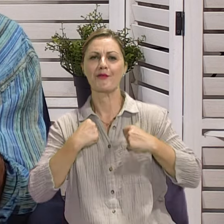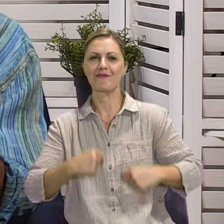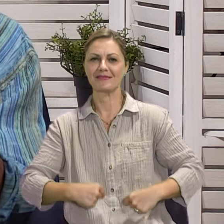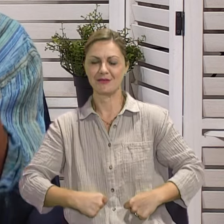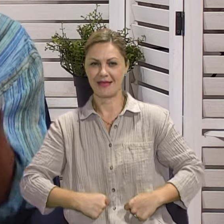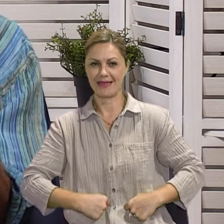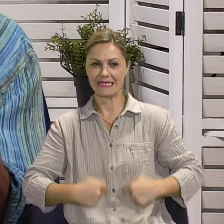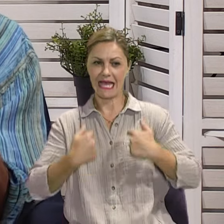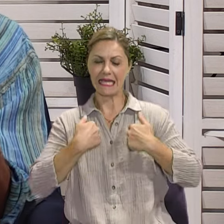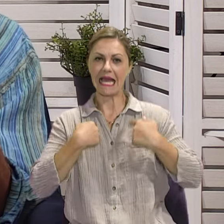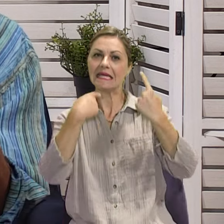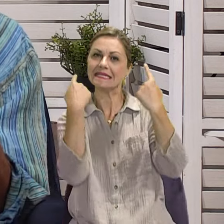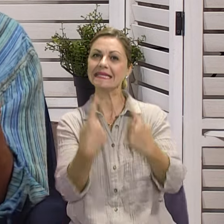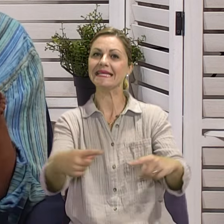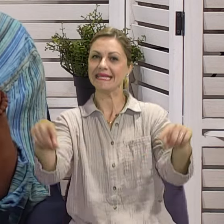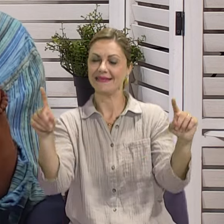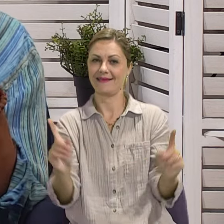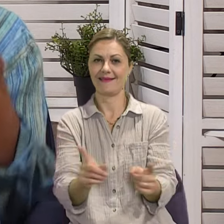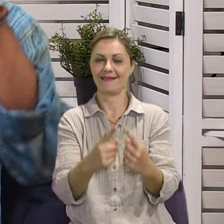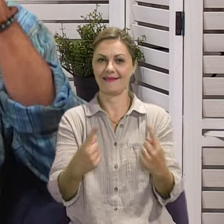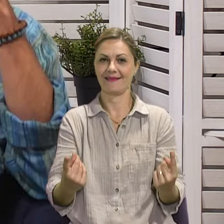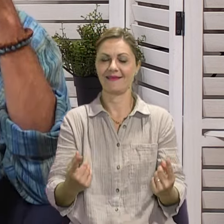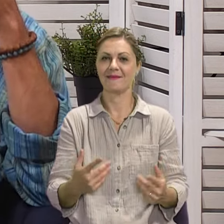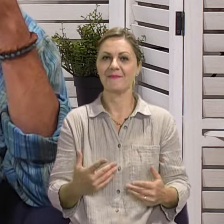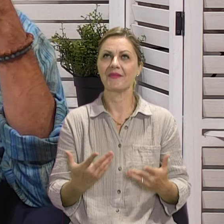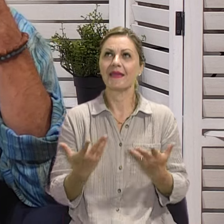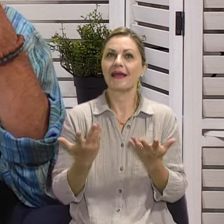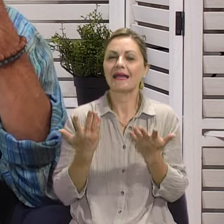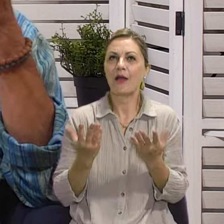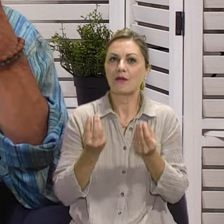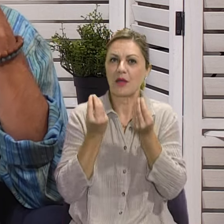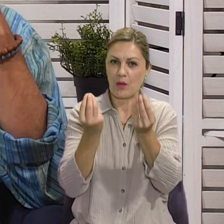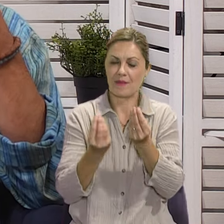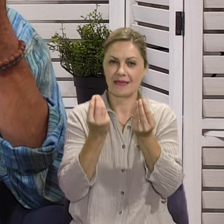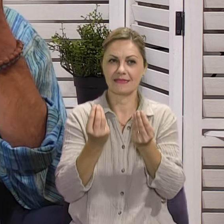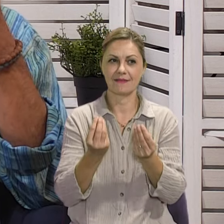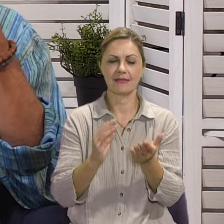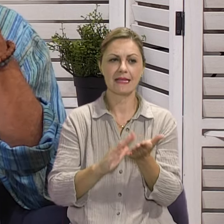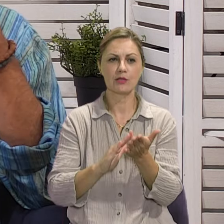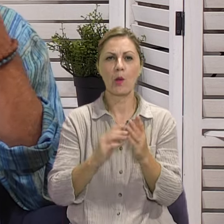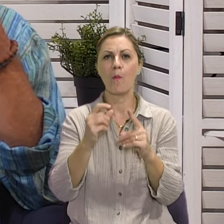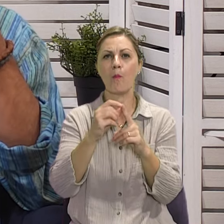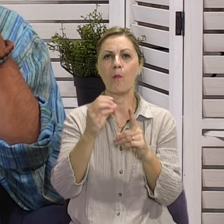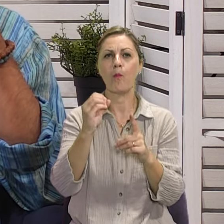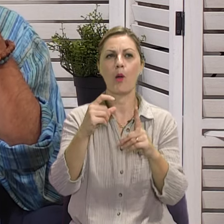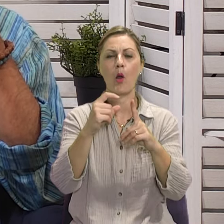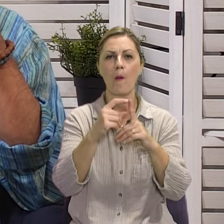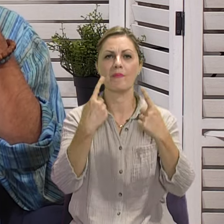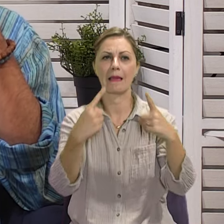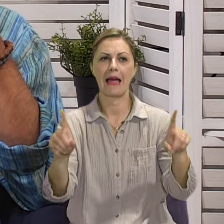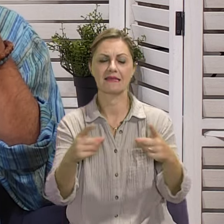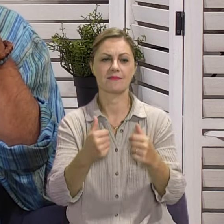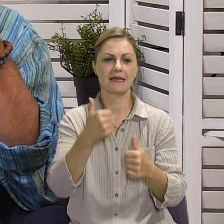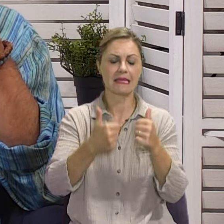profesionalaca u toj glazbi, kako bi, ne bi je nazvao pop, ni lagano, to je